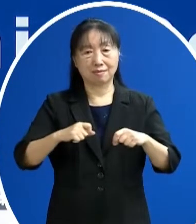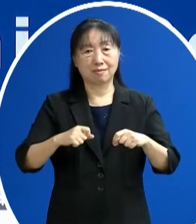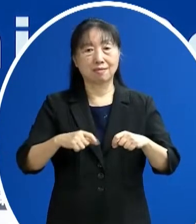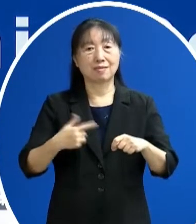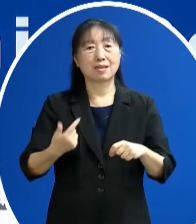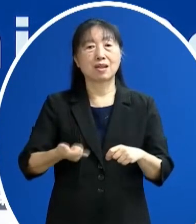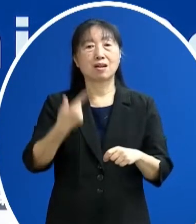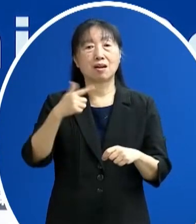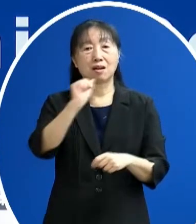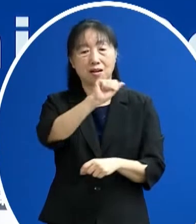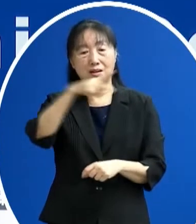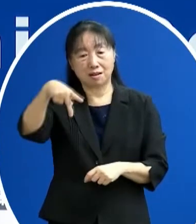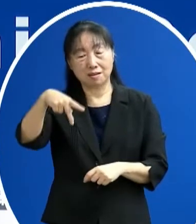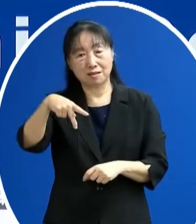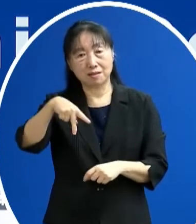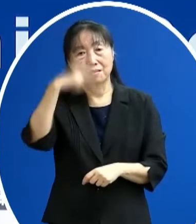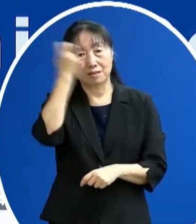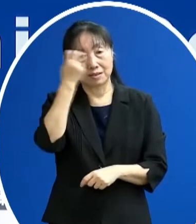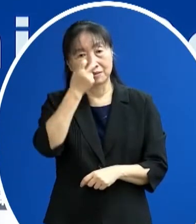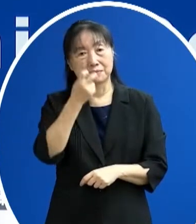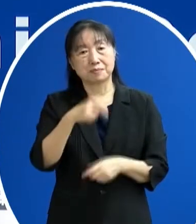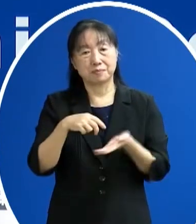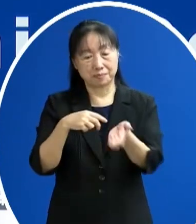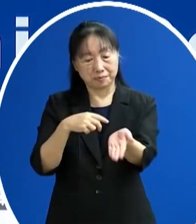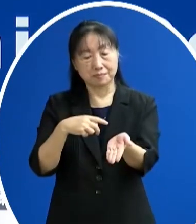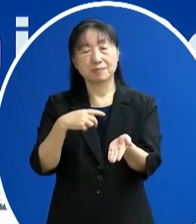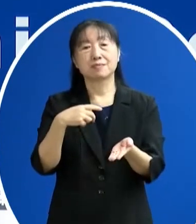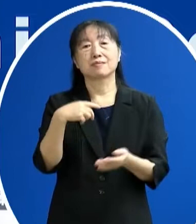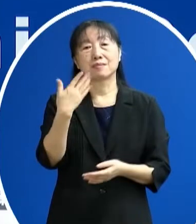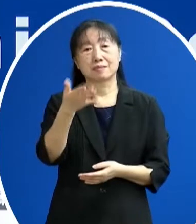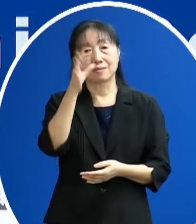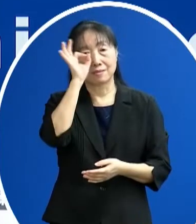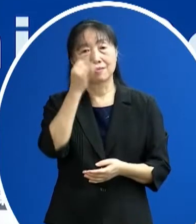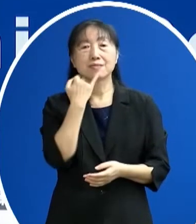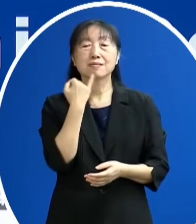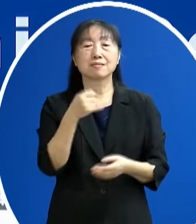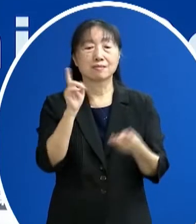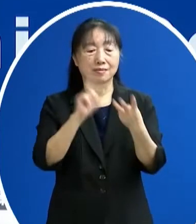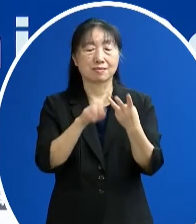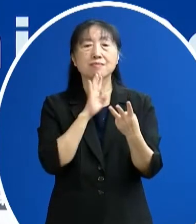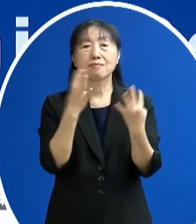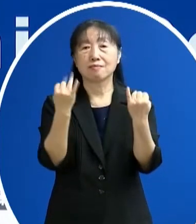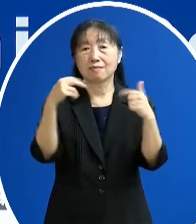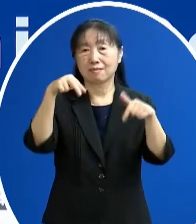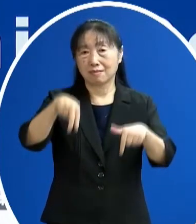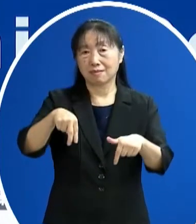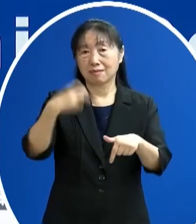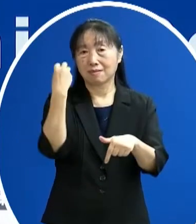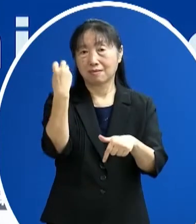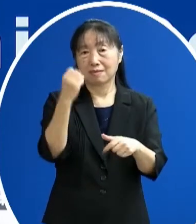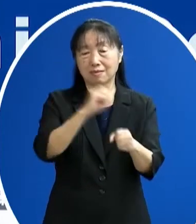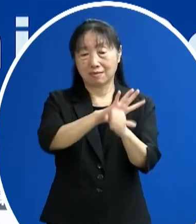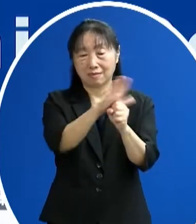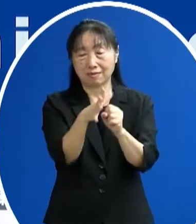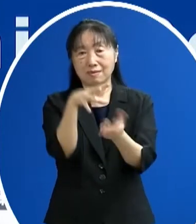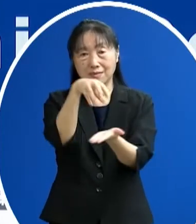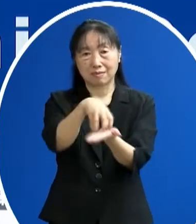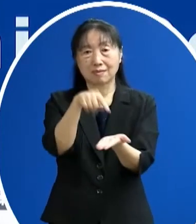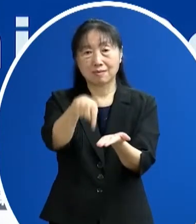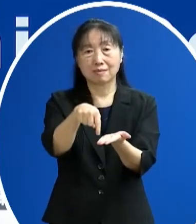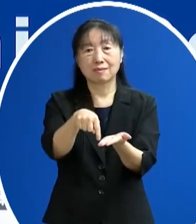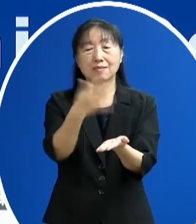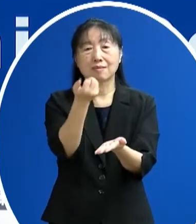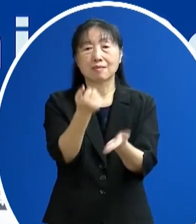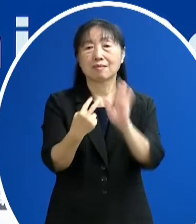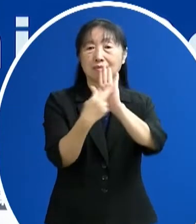的 APP 好来查询来出示。那第三个部分是我们数位新冠健康证明哦，刚刚也